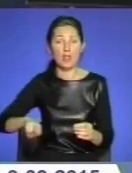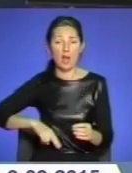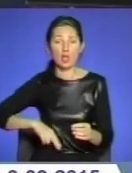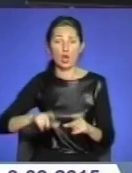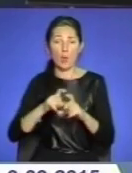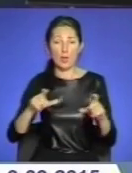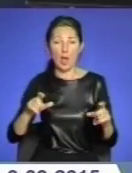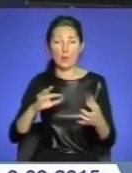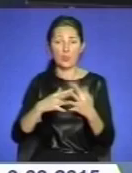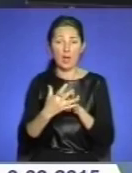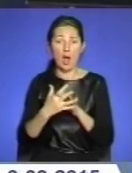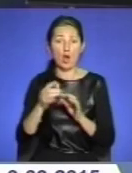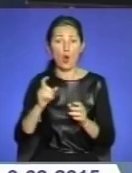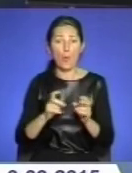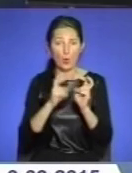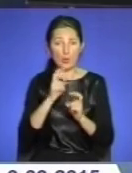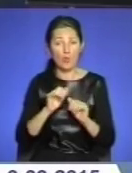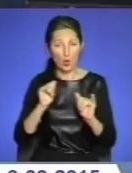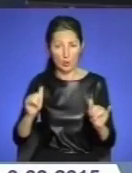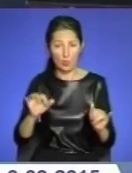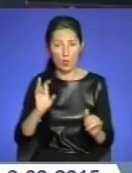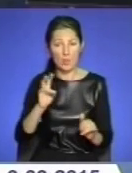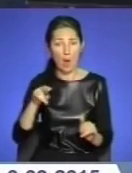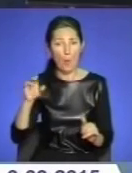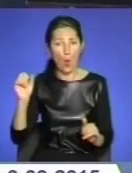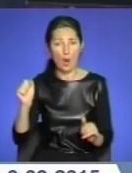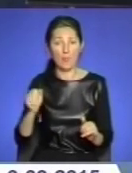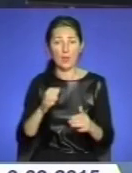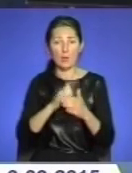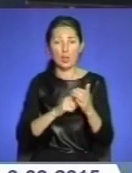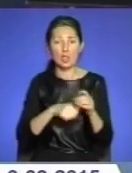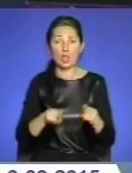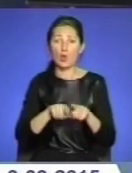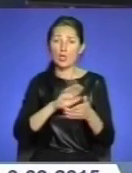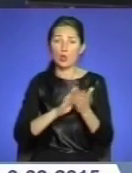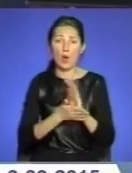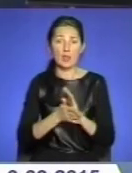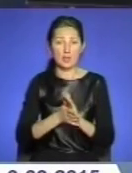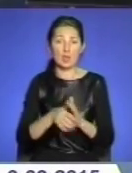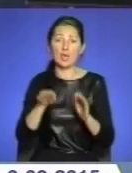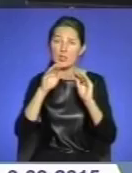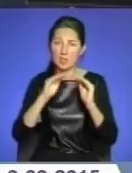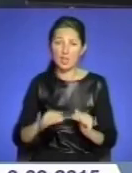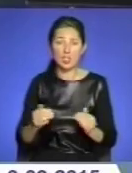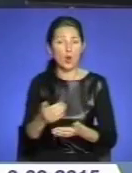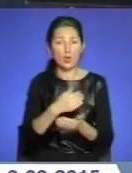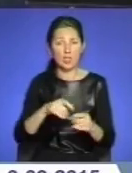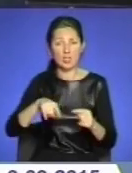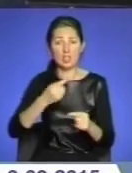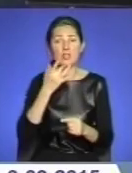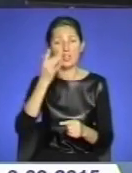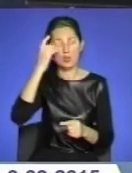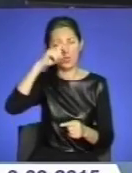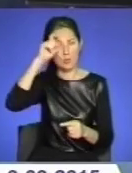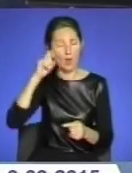розвитку облдержадміністрації Олег Напора. Причина такої ситуації – зниження урожайності через літню спеку. Проте дорожчання хліба не